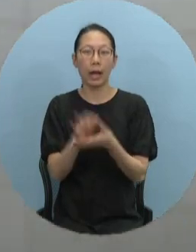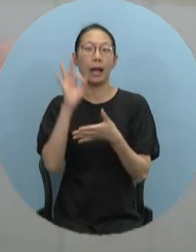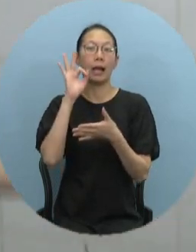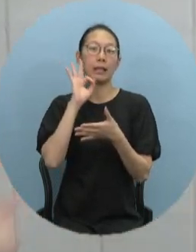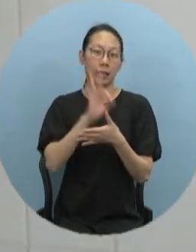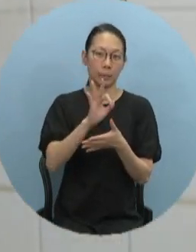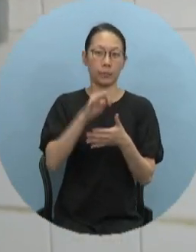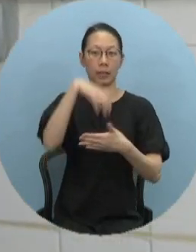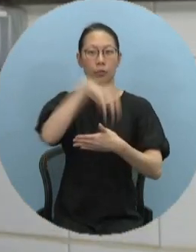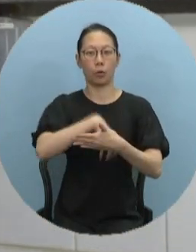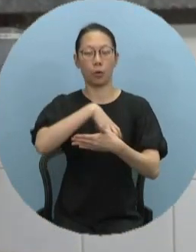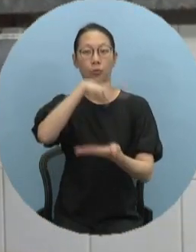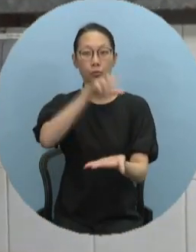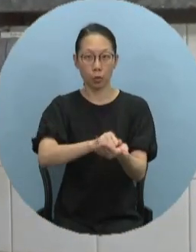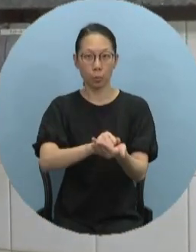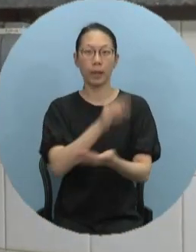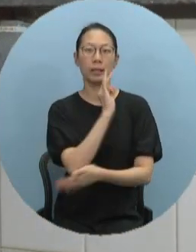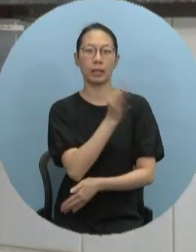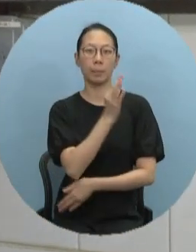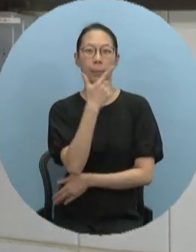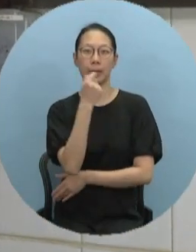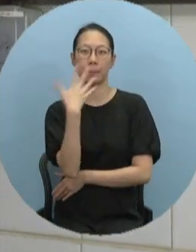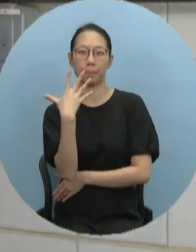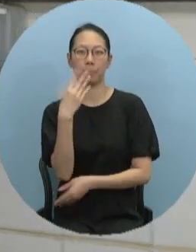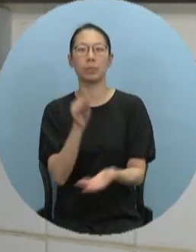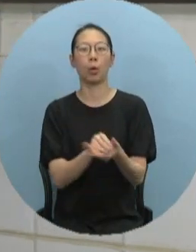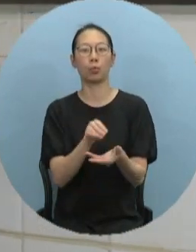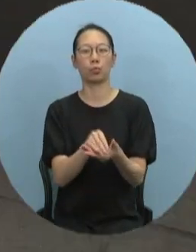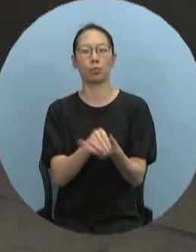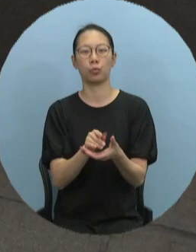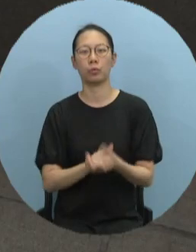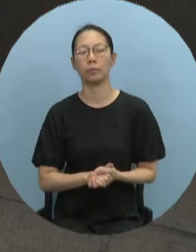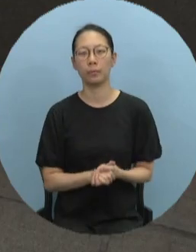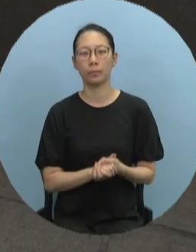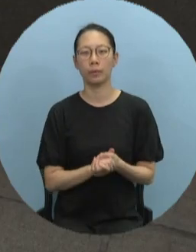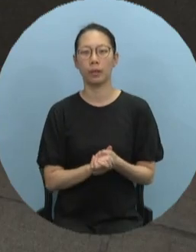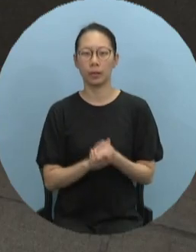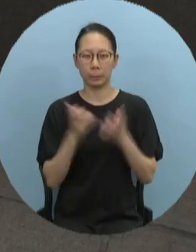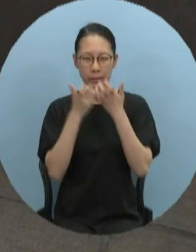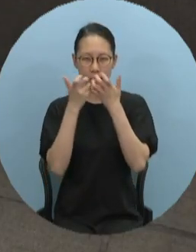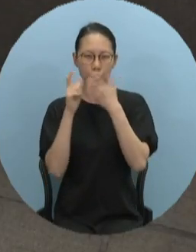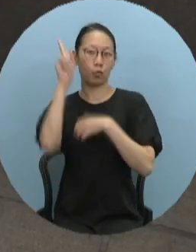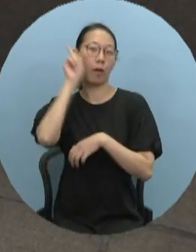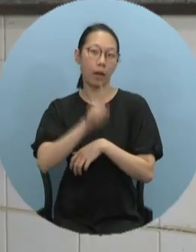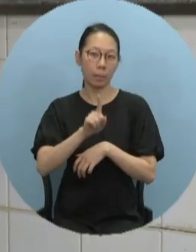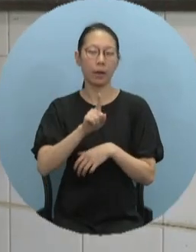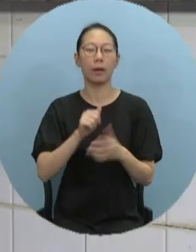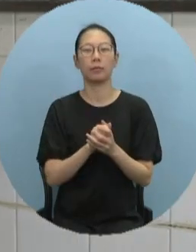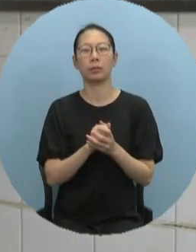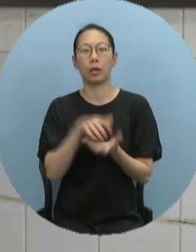咧，我哋已經捉到咧385隻老鼠。咁啊，直到上個星期咧，我哋係捉到